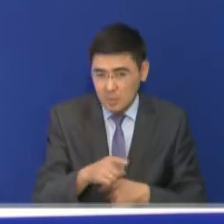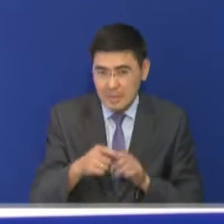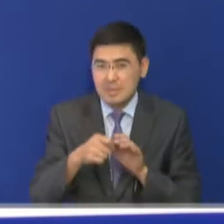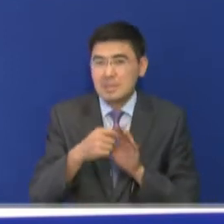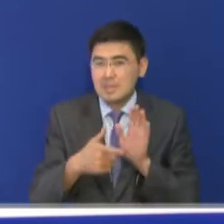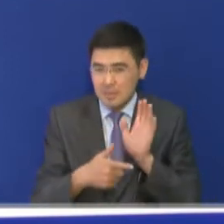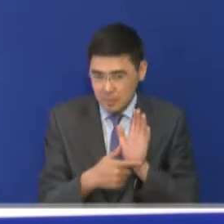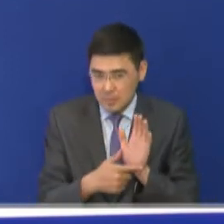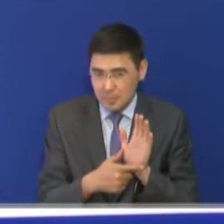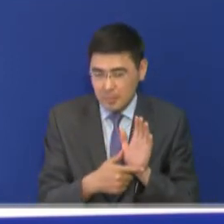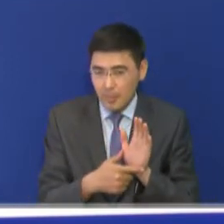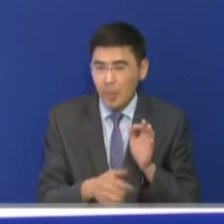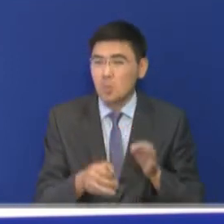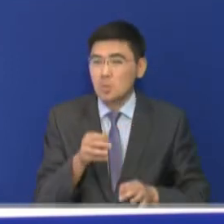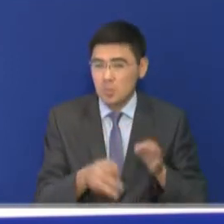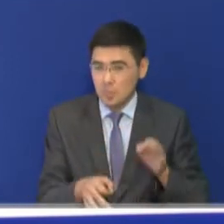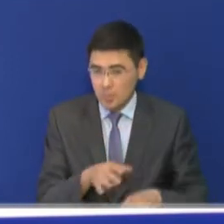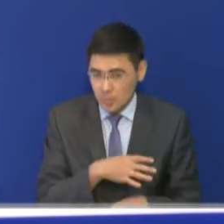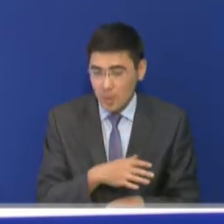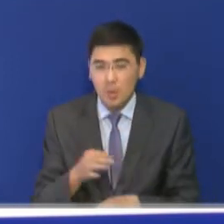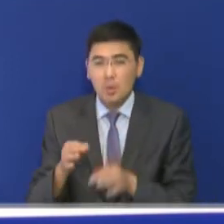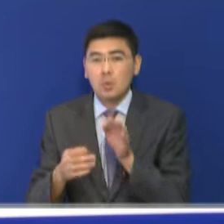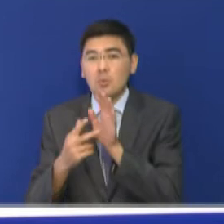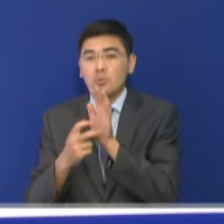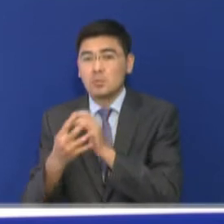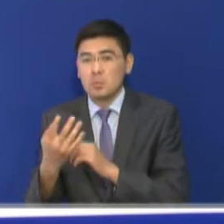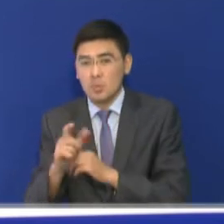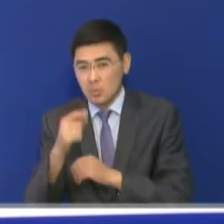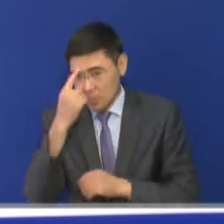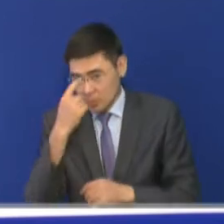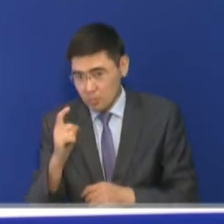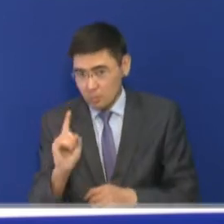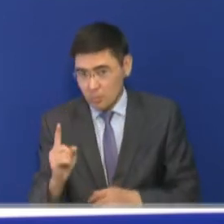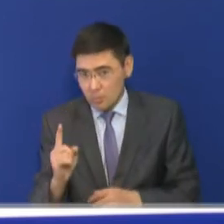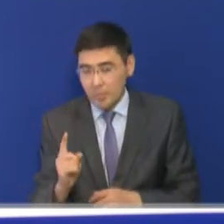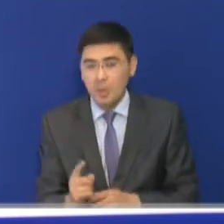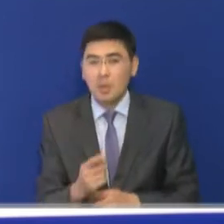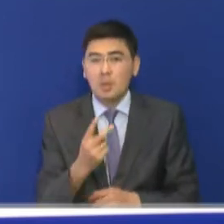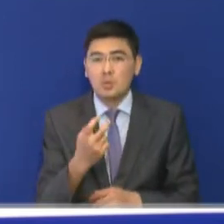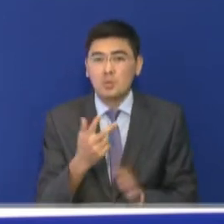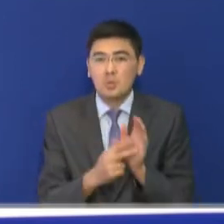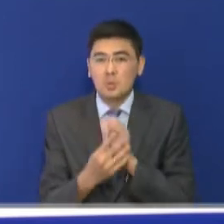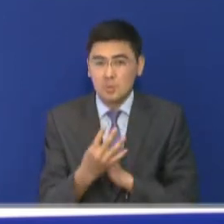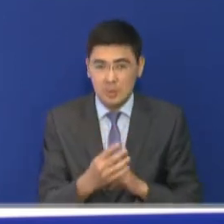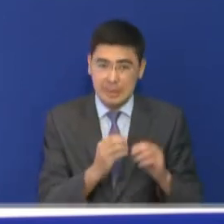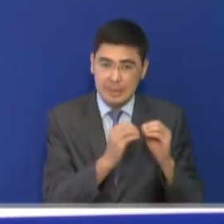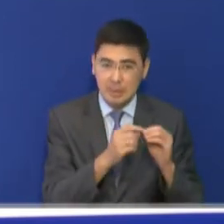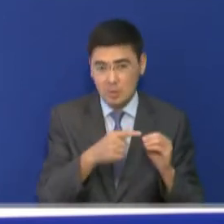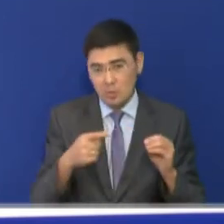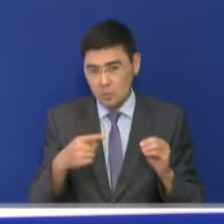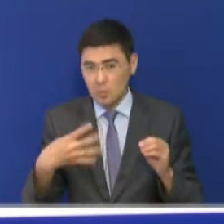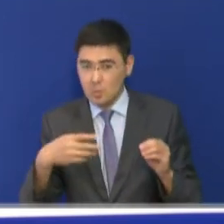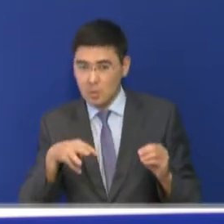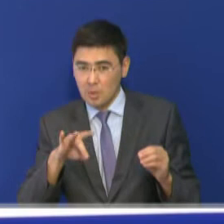17 әкімшілік іс қаралған. Сот 845 адамға ескерту жасаса, 284 адамға 10 мен 40